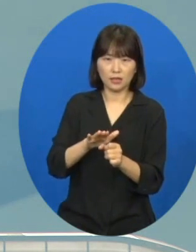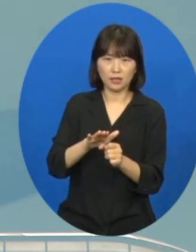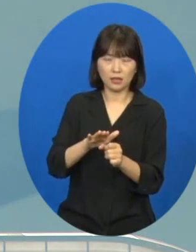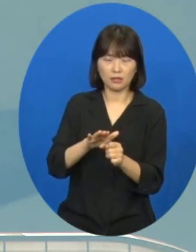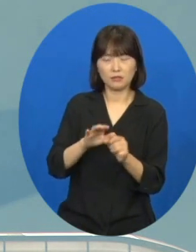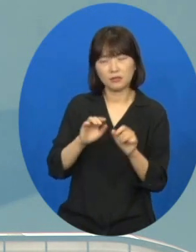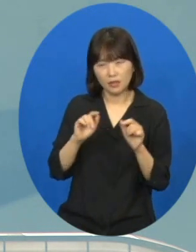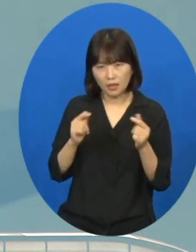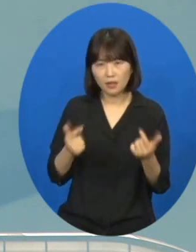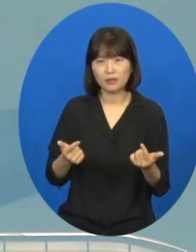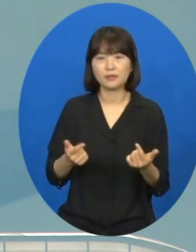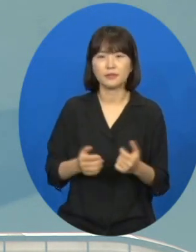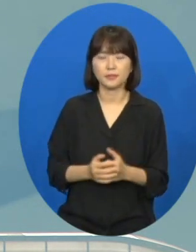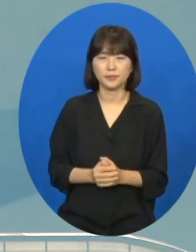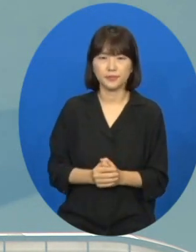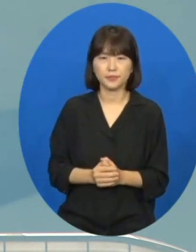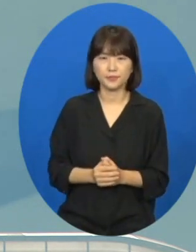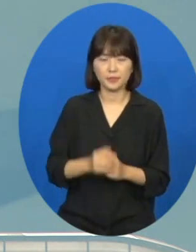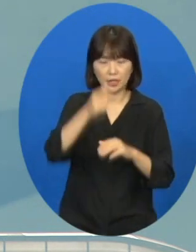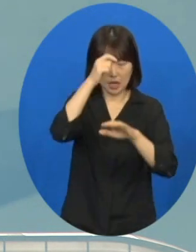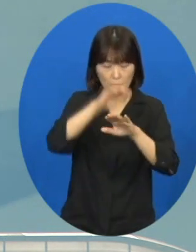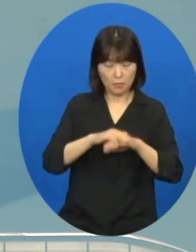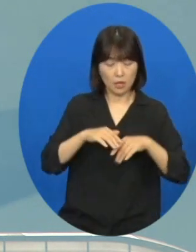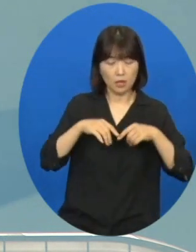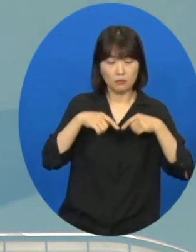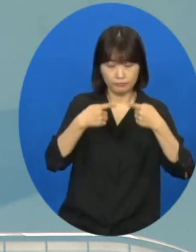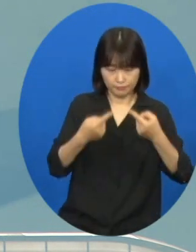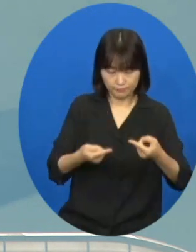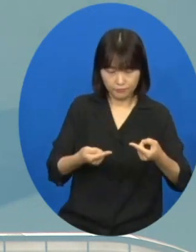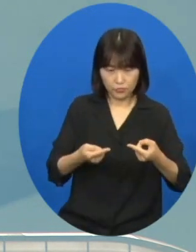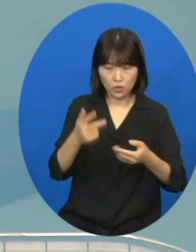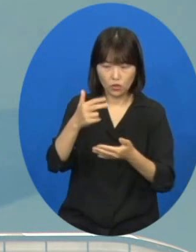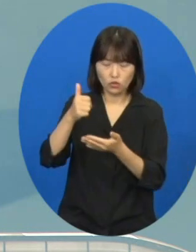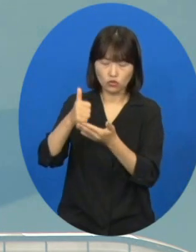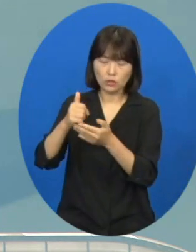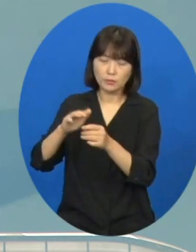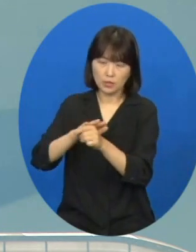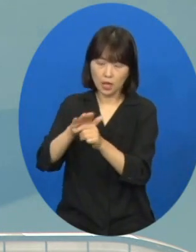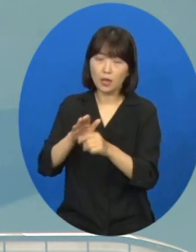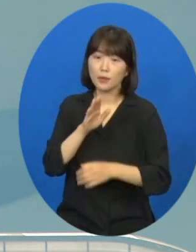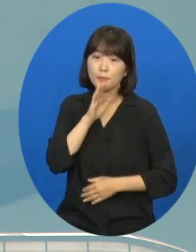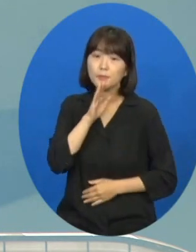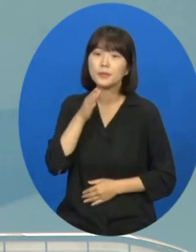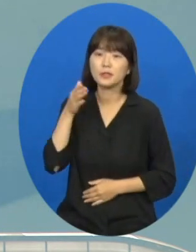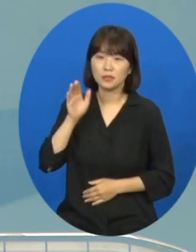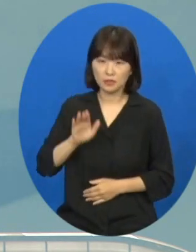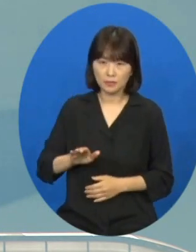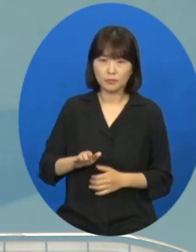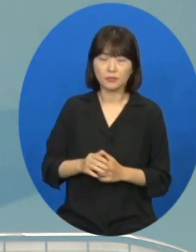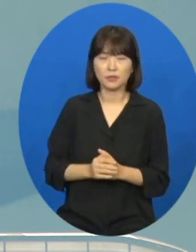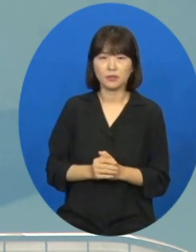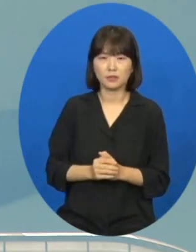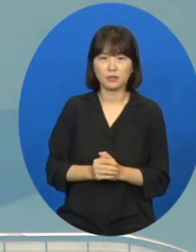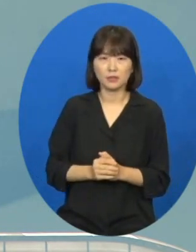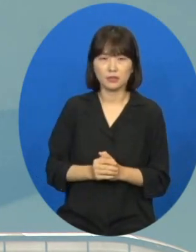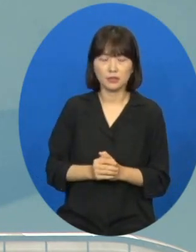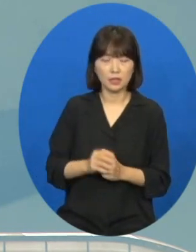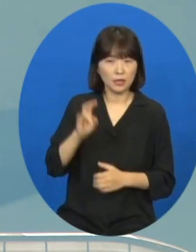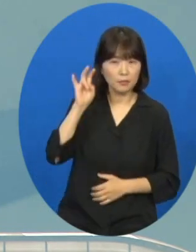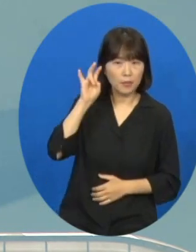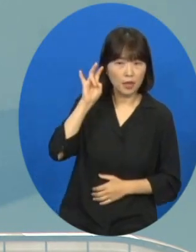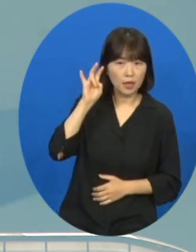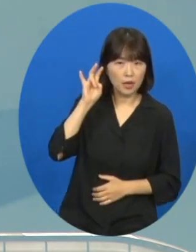아닌 거예요. 예배도 드리러 왔고 주님을 사랑하는 것은 맞는데 이